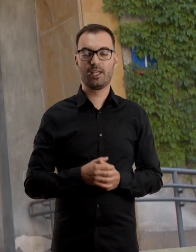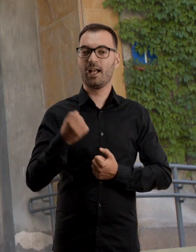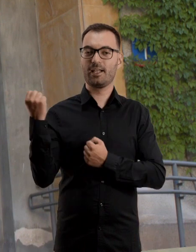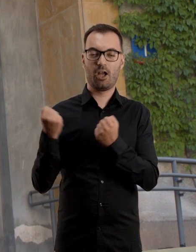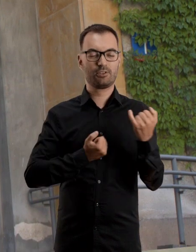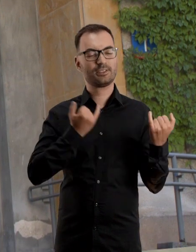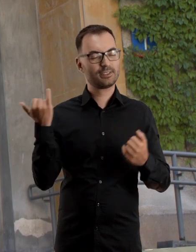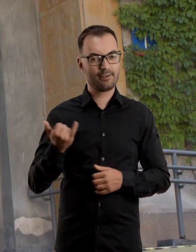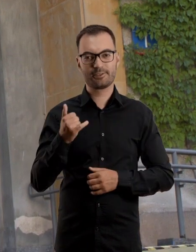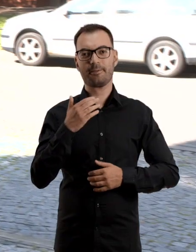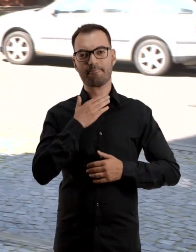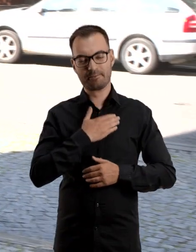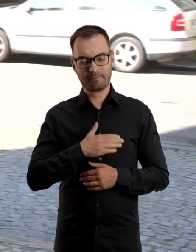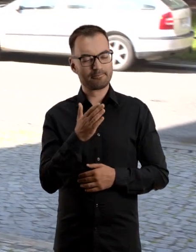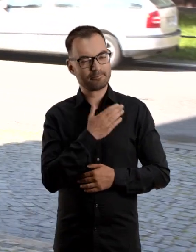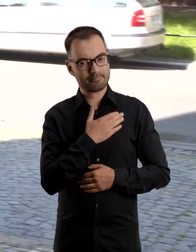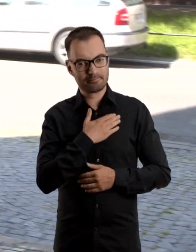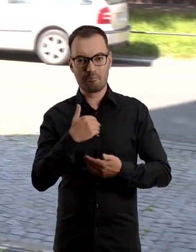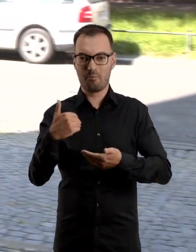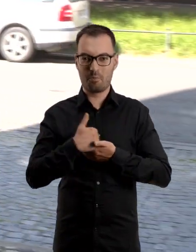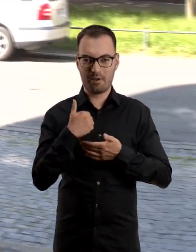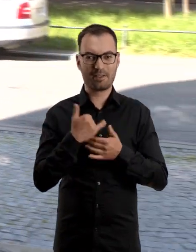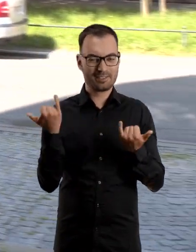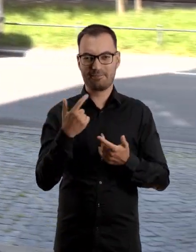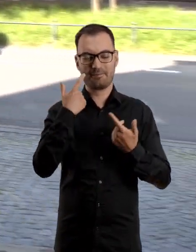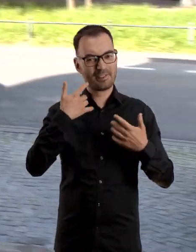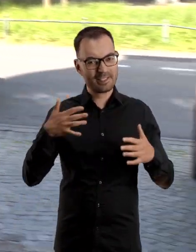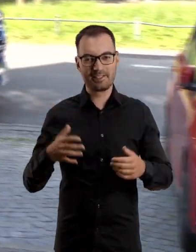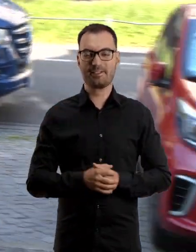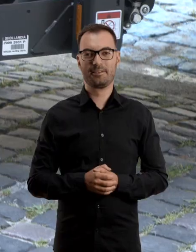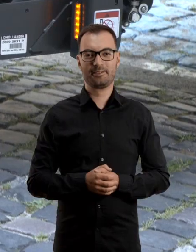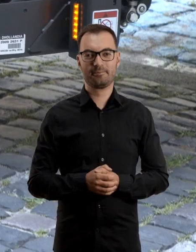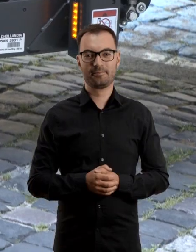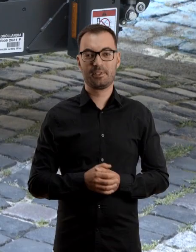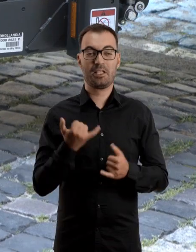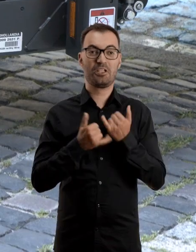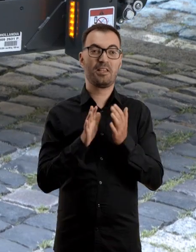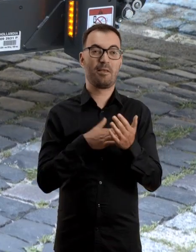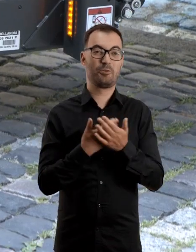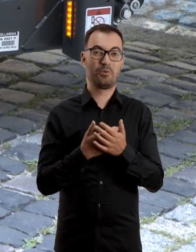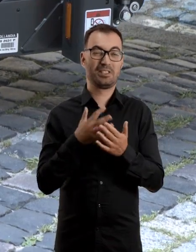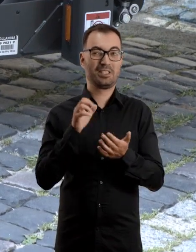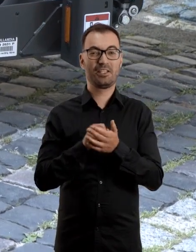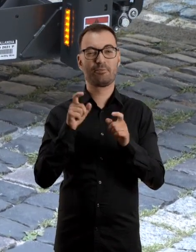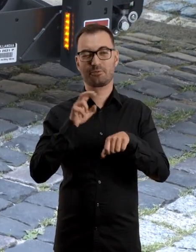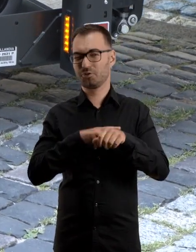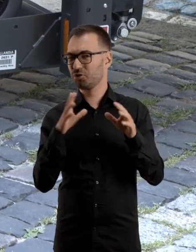Kierowcy zawsze oferują pomoc z życzliwością i serdecznym uśmiechem. Kiedy powiedzmy mam zajęcia o